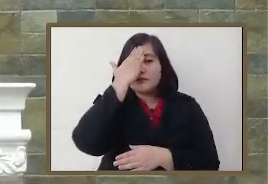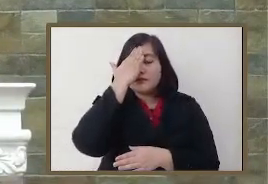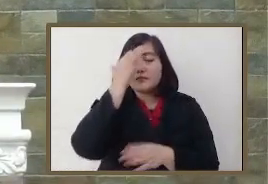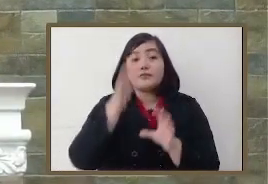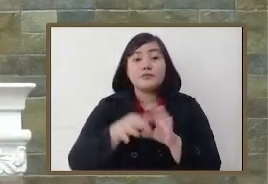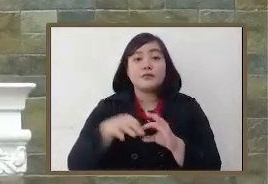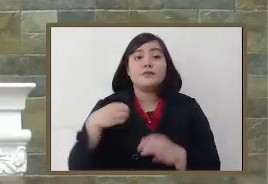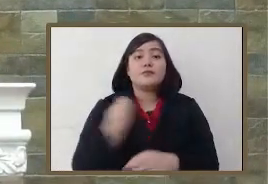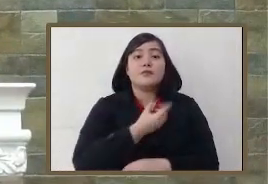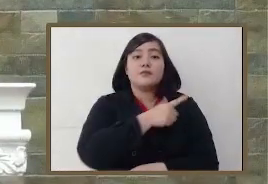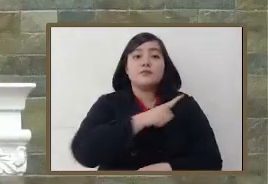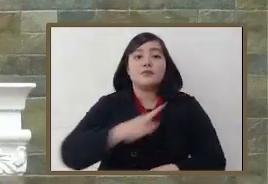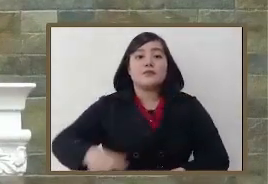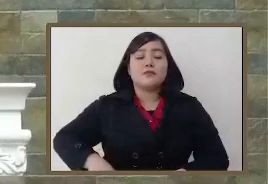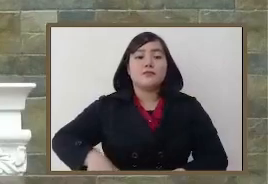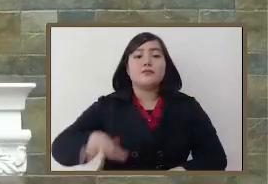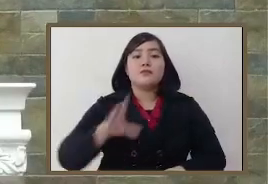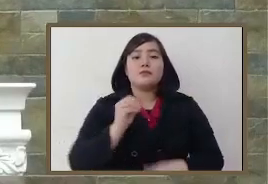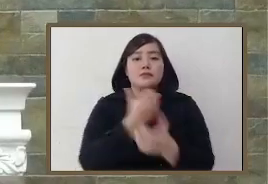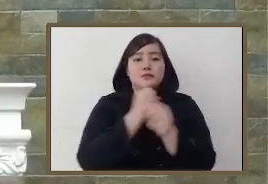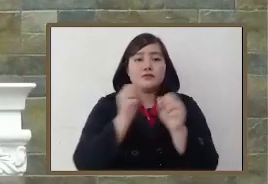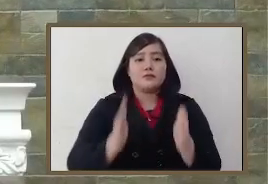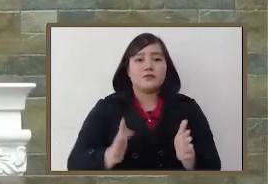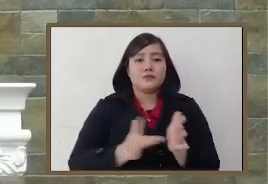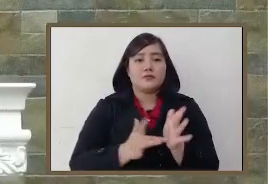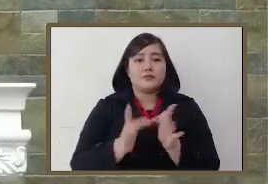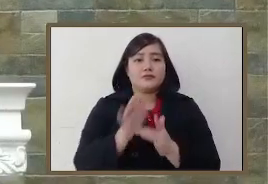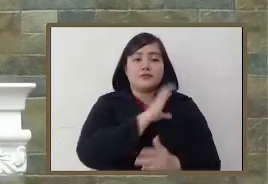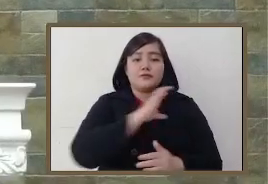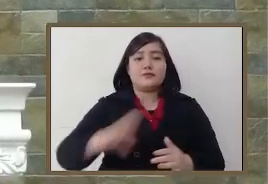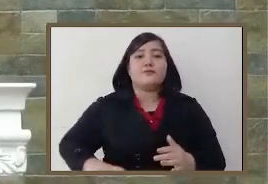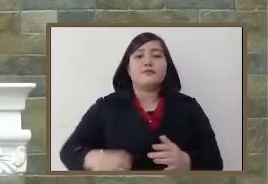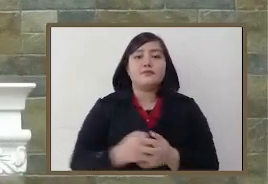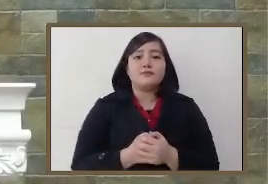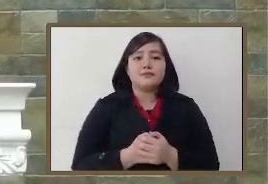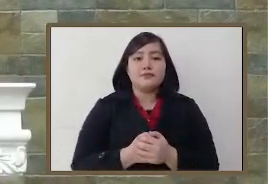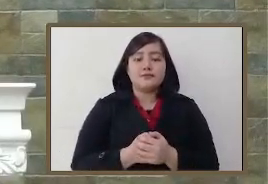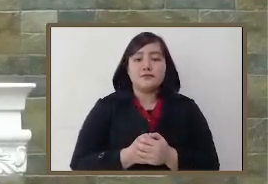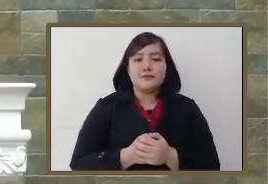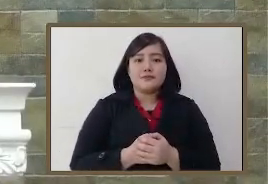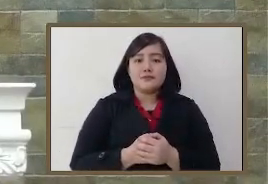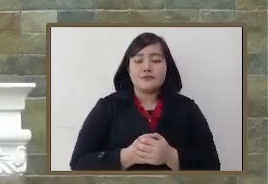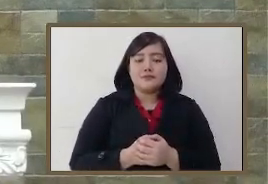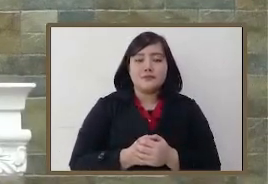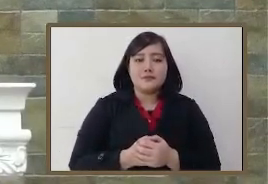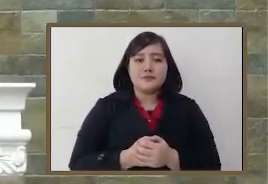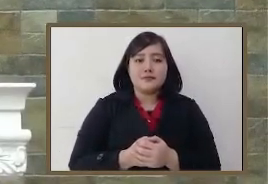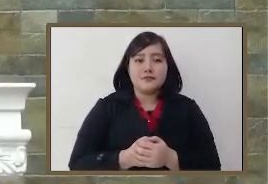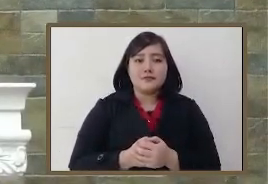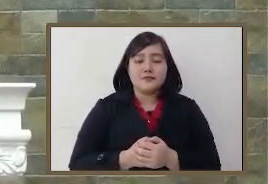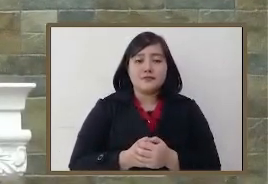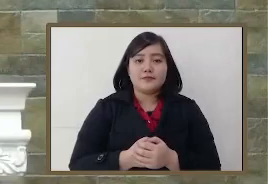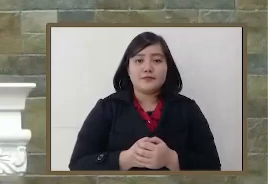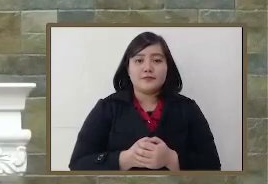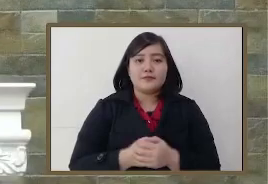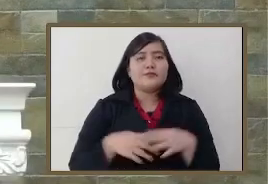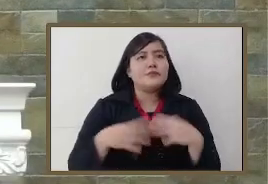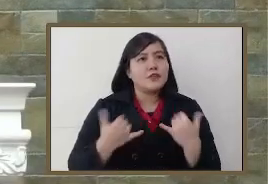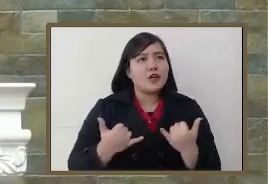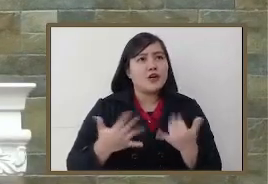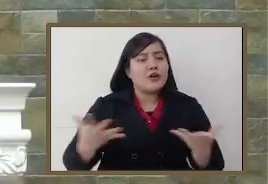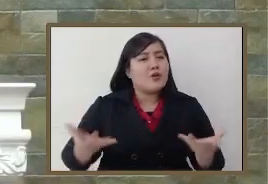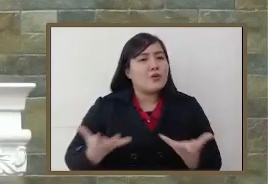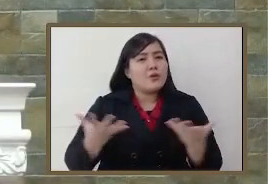our... Alright. So, nandyan. So, nakita nyo mga kapatid kung nasaan ang concern ni